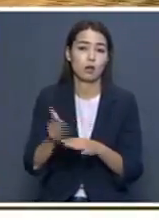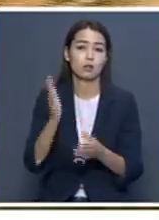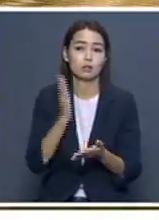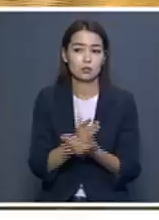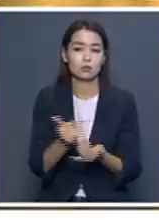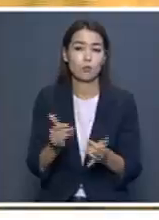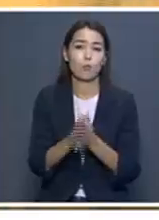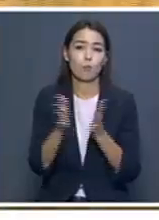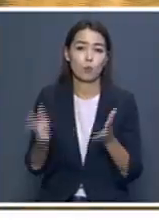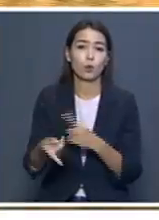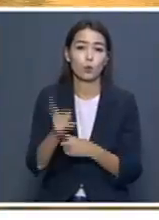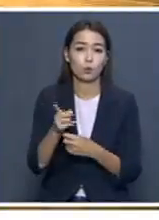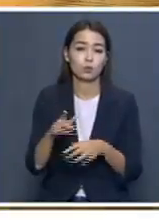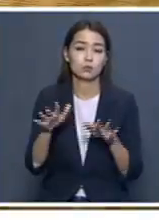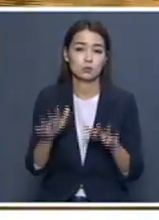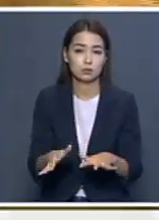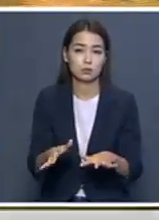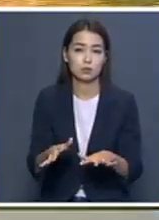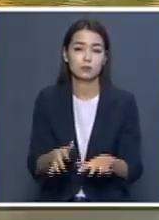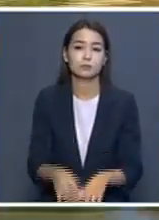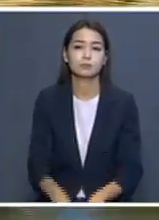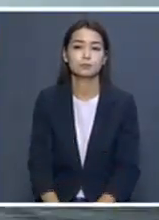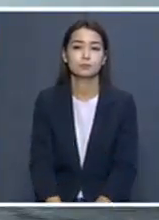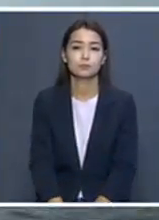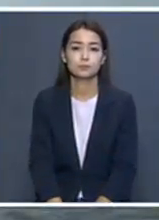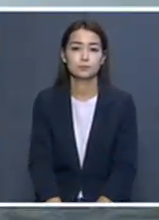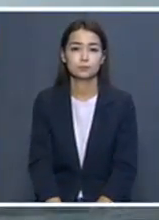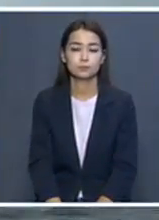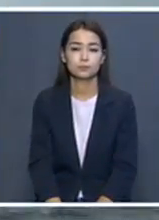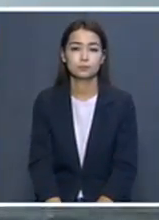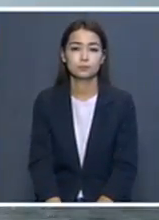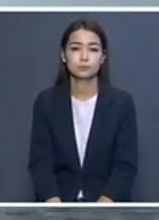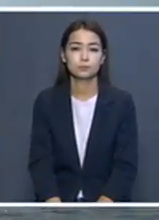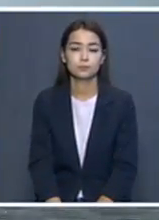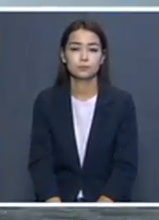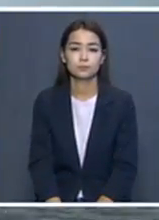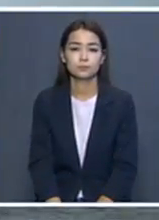молайтуға үлес қосуда. Қуаныш Қанатұлы, Самат Оразалиев, Қазақстан ұлттық арнасы, Алматы облысы.